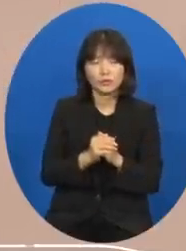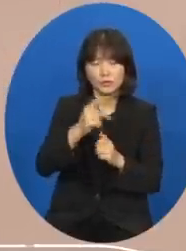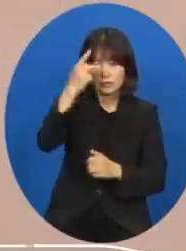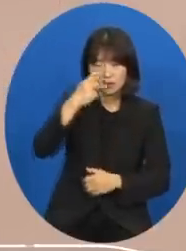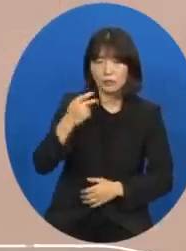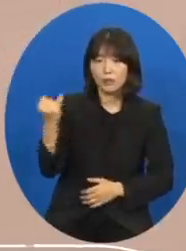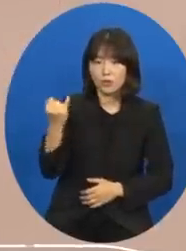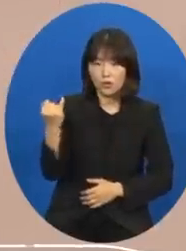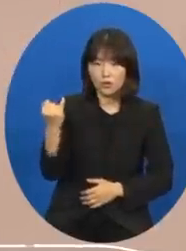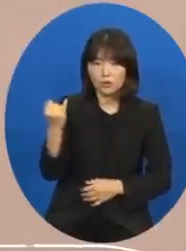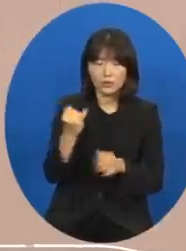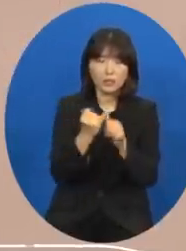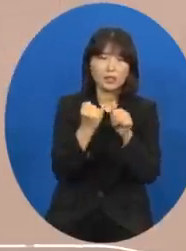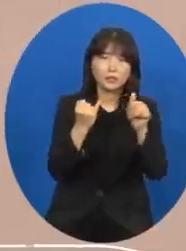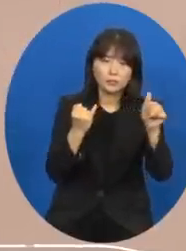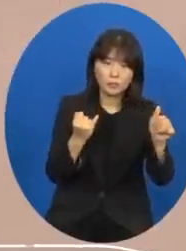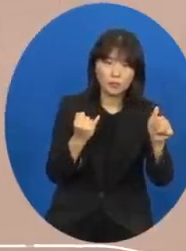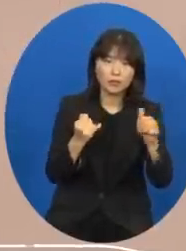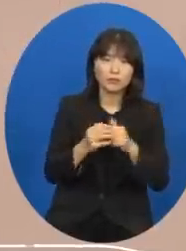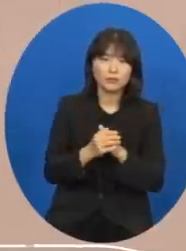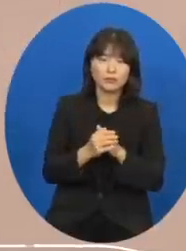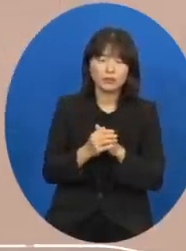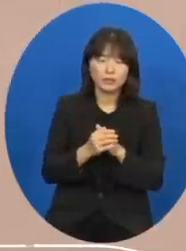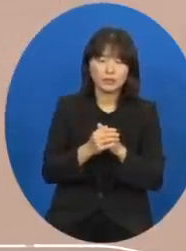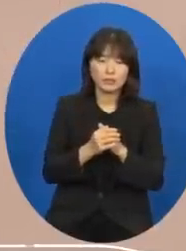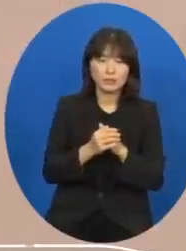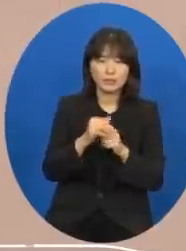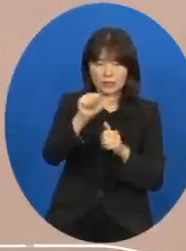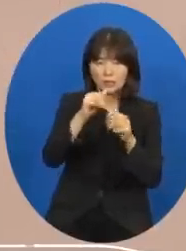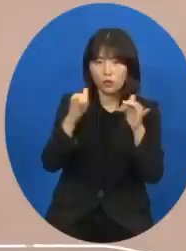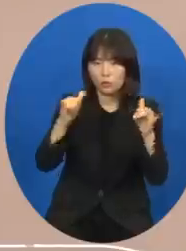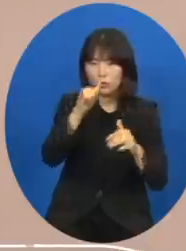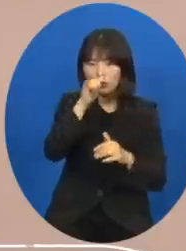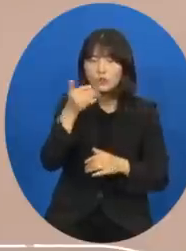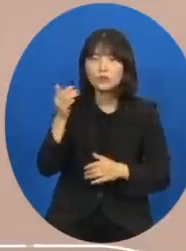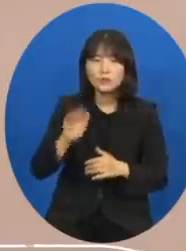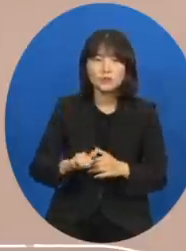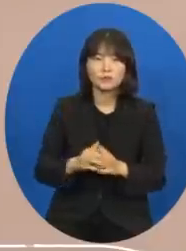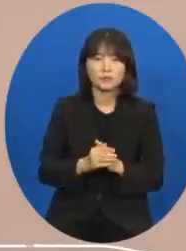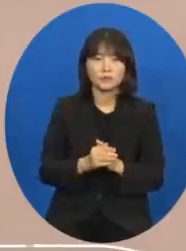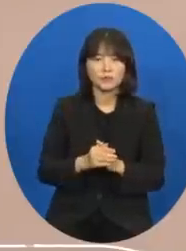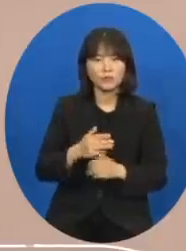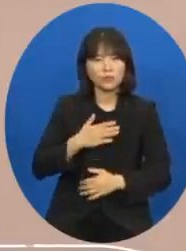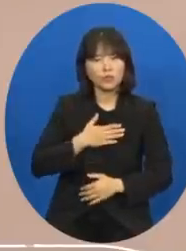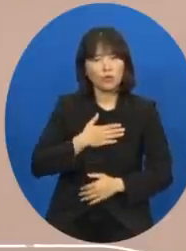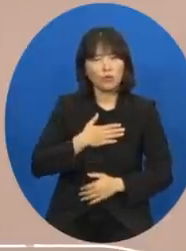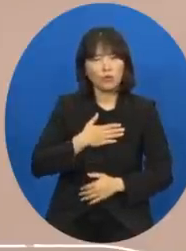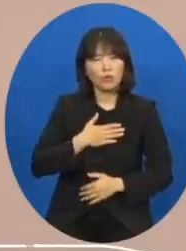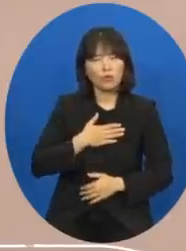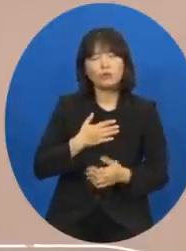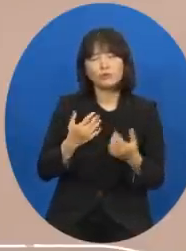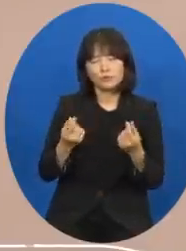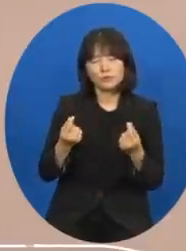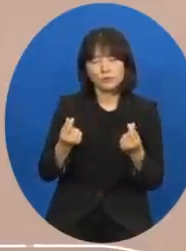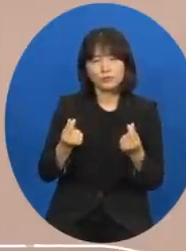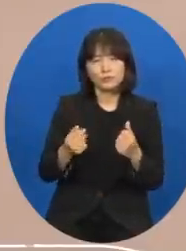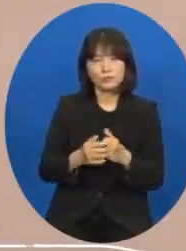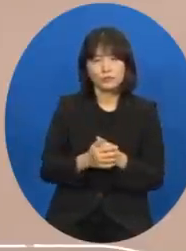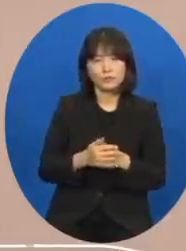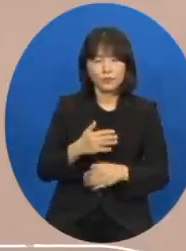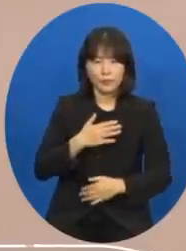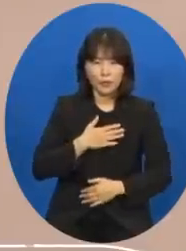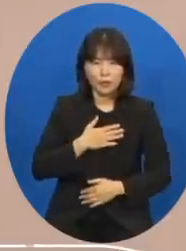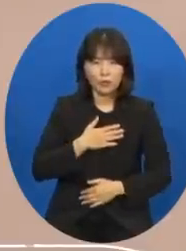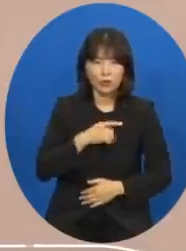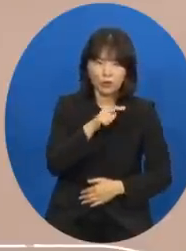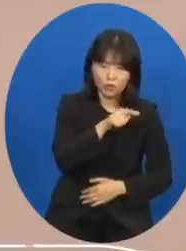여인이 남편이 다섯이나 있었다 그랬는데 저하고 다를 바가 없었어요. 저도